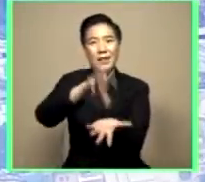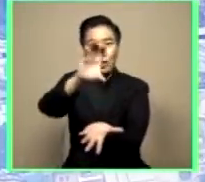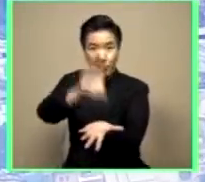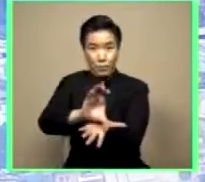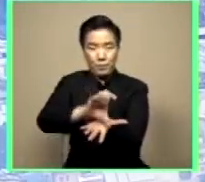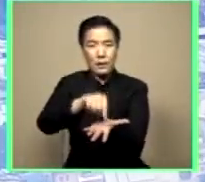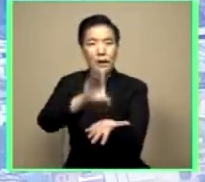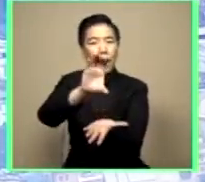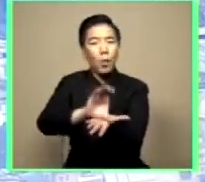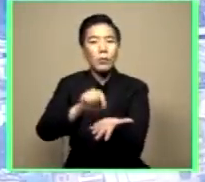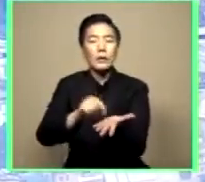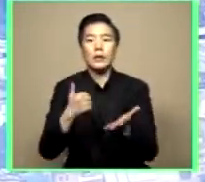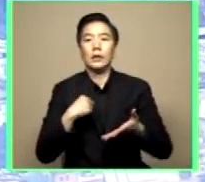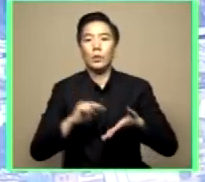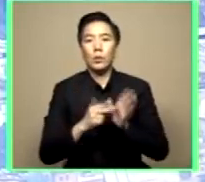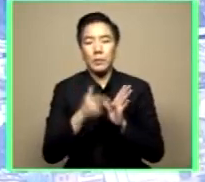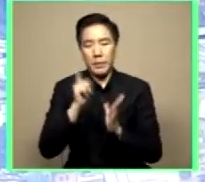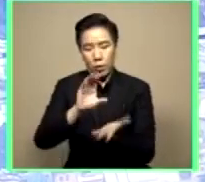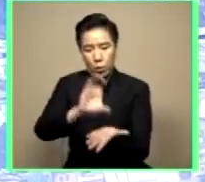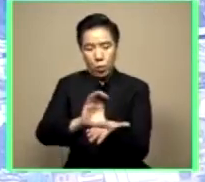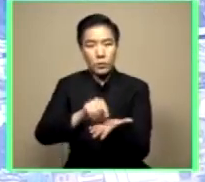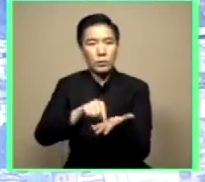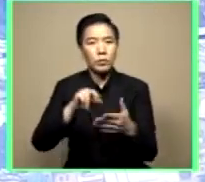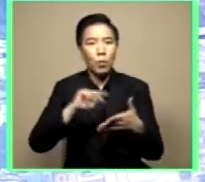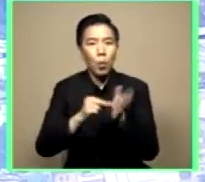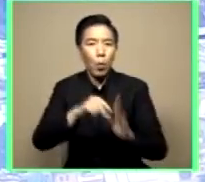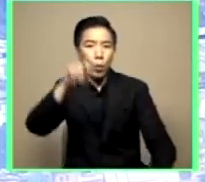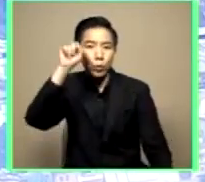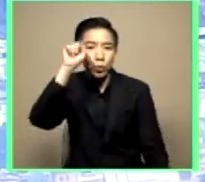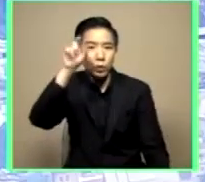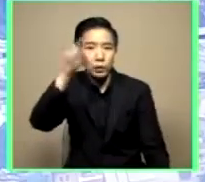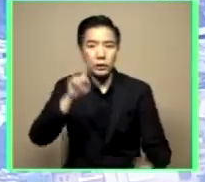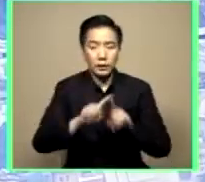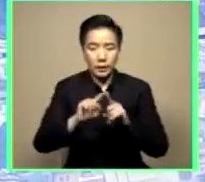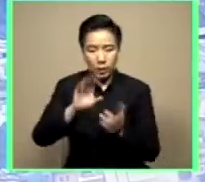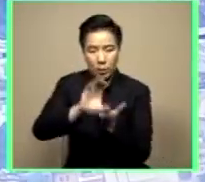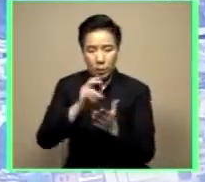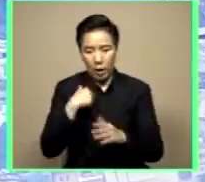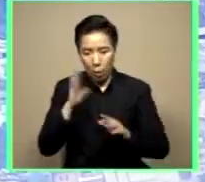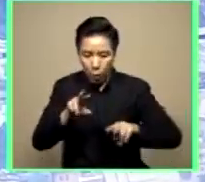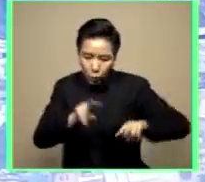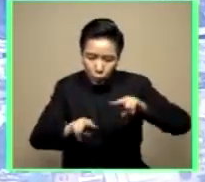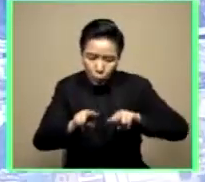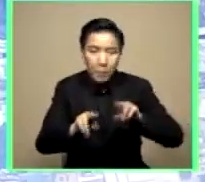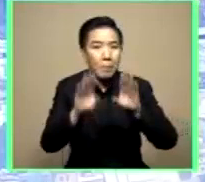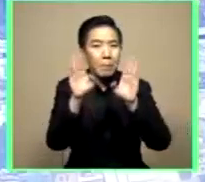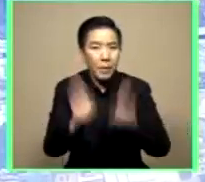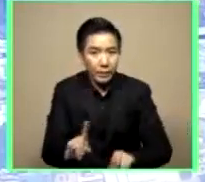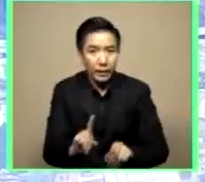บอกว่าเป็นงบประมาณที่ใช้ในการฉุกเฉินวิกฤตเนี่ยมีการควบคุมดูแลกันอย่างไรน